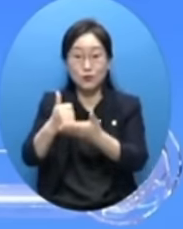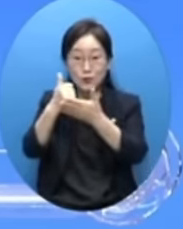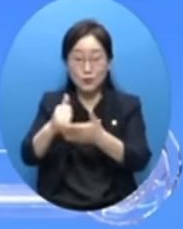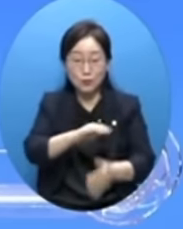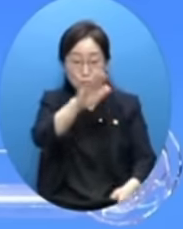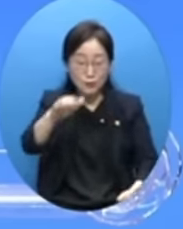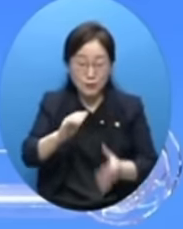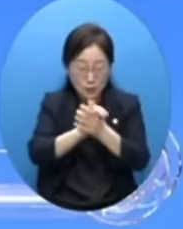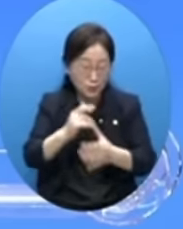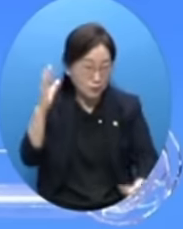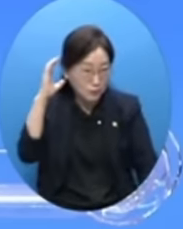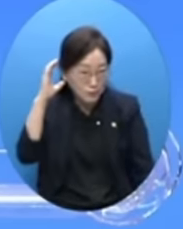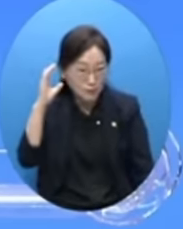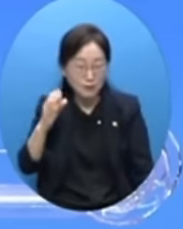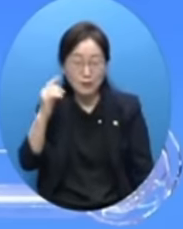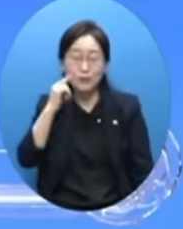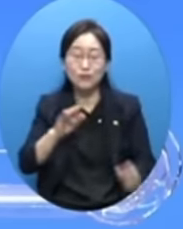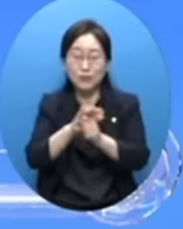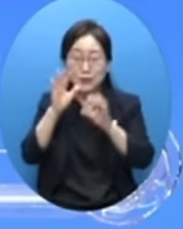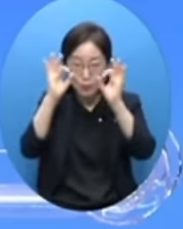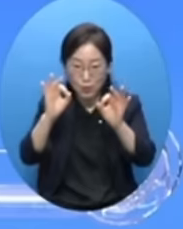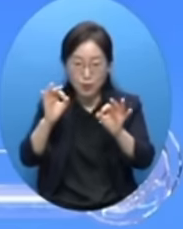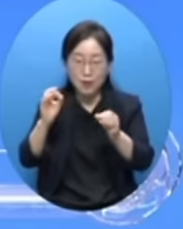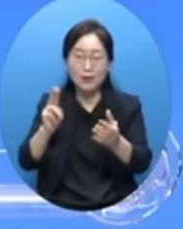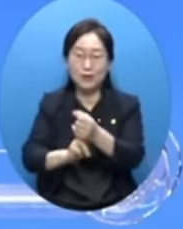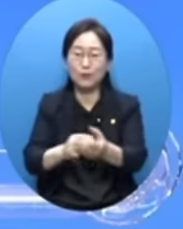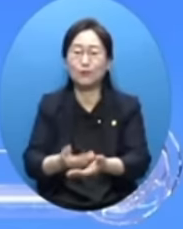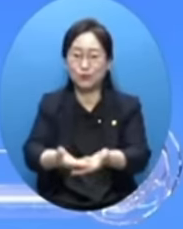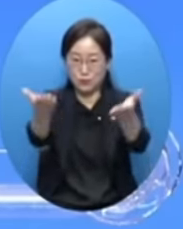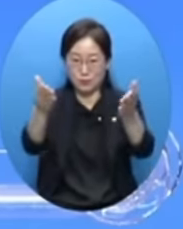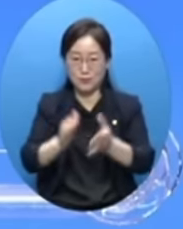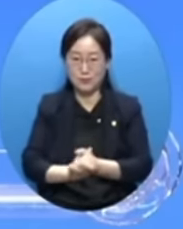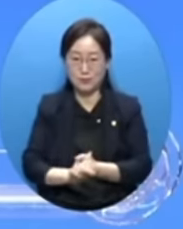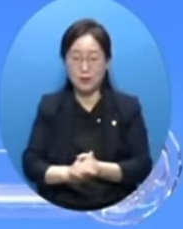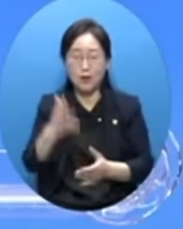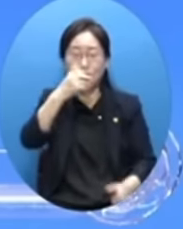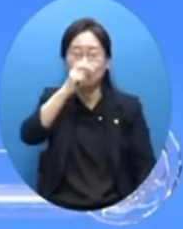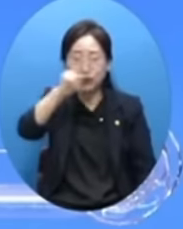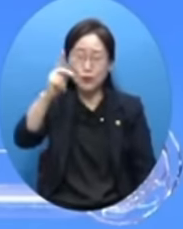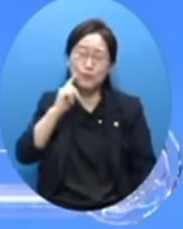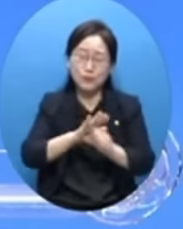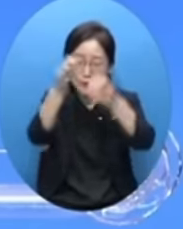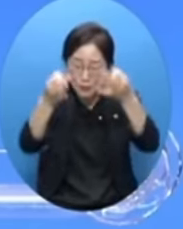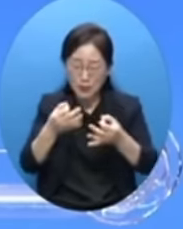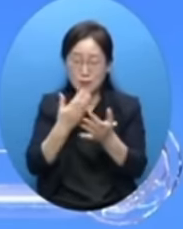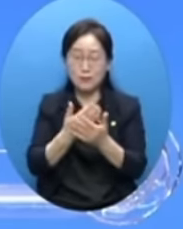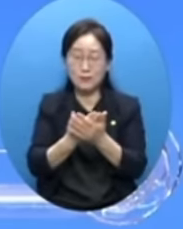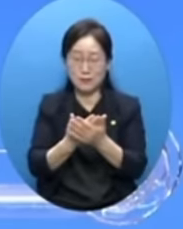기도를 들으시고 불쌍히 보시고 기적을 베풀어 주실 것입니다. 주여 우리를 불쌍히 여겨주옵소서.